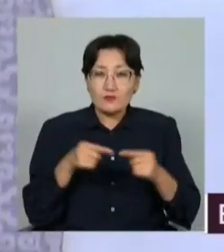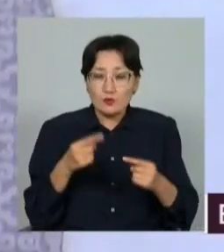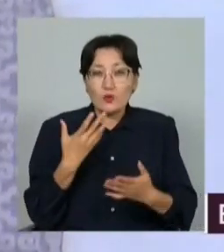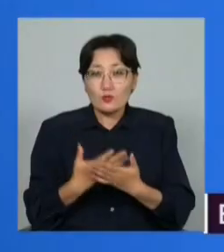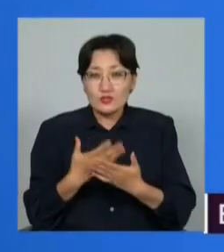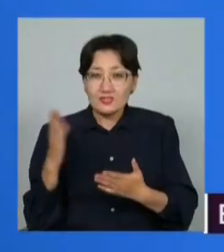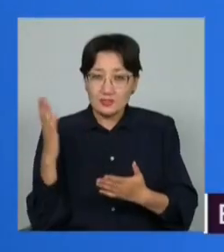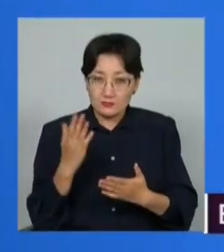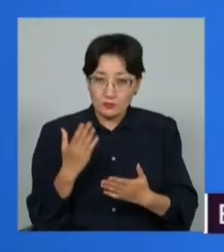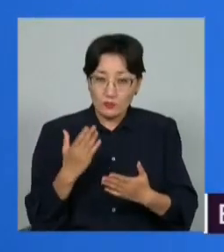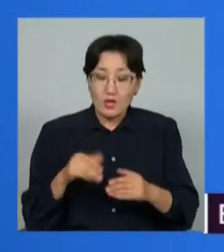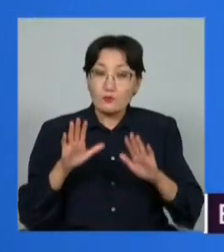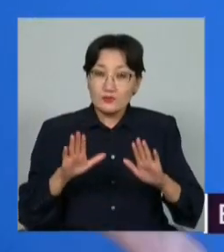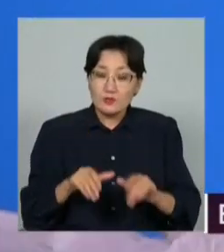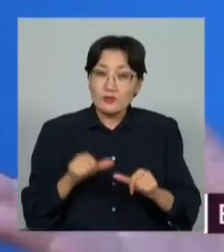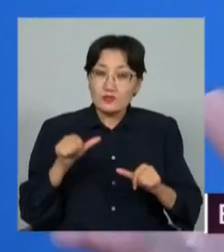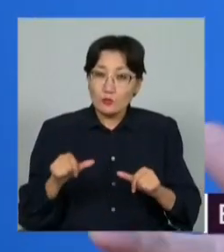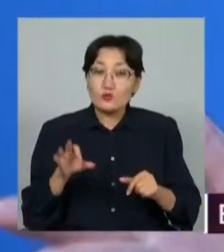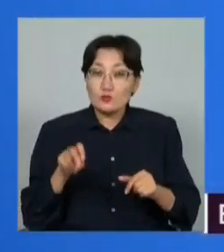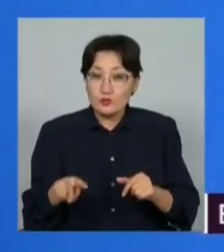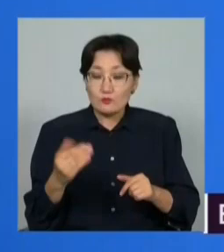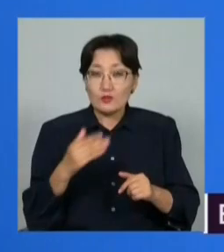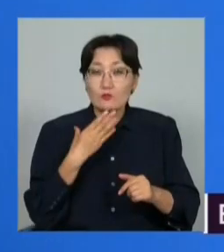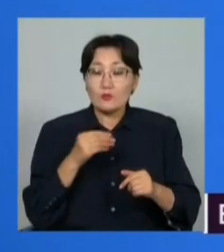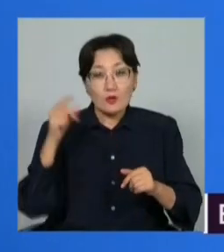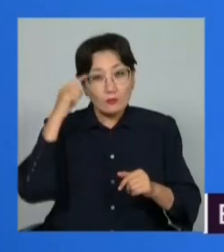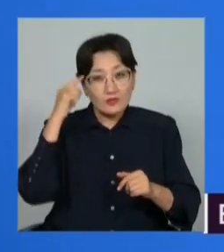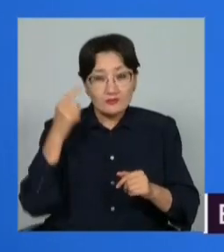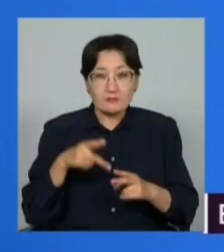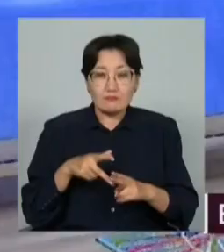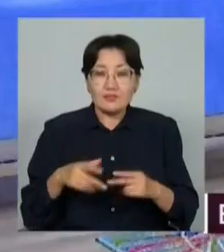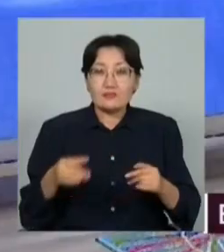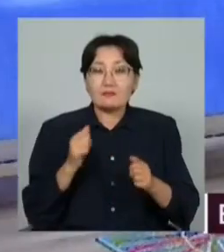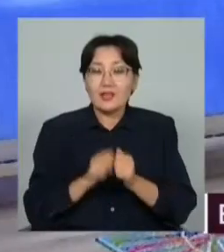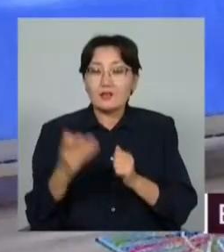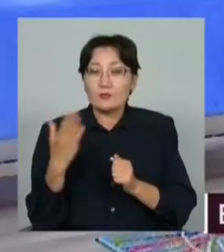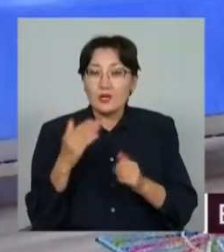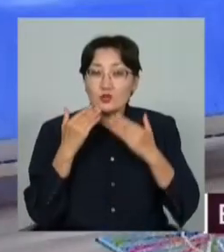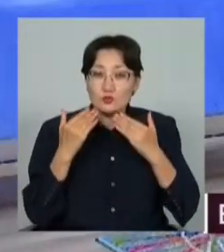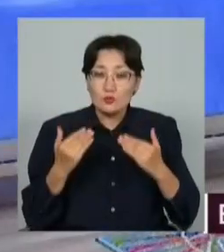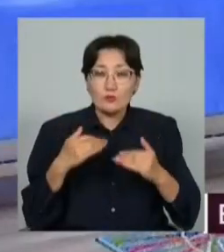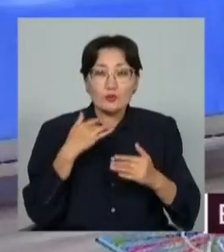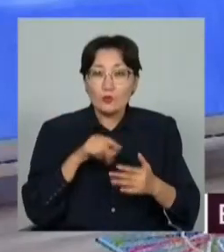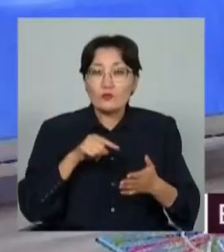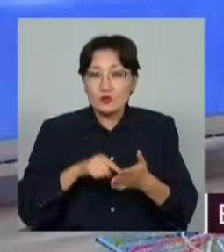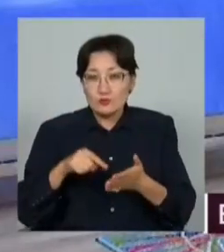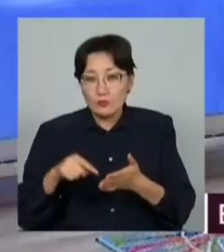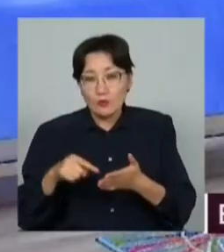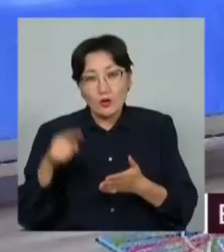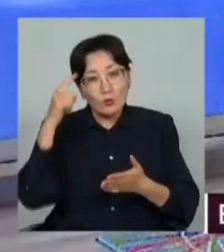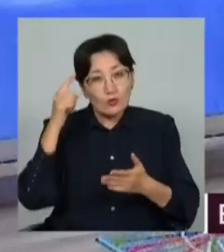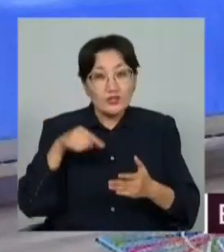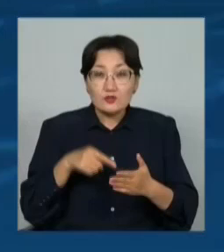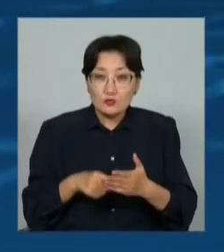берген туындылар болды. Режиссердің ерекшелігі де сол. Ол өз ойын күштеп таңған жоқ. Әр фильмінің соңында көп нүкте қойып, ойланар